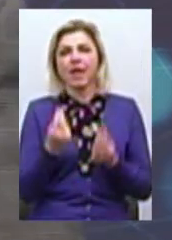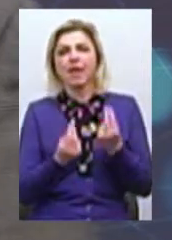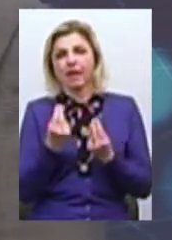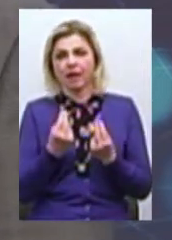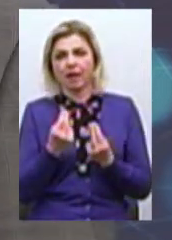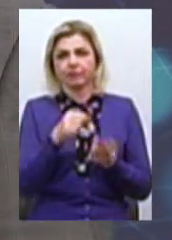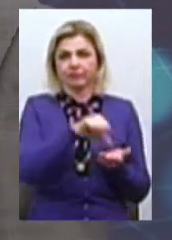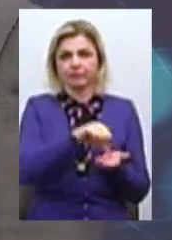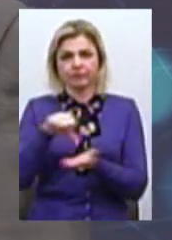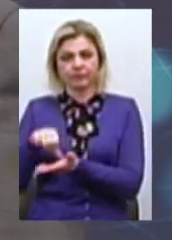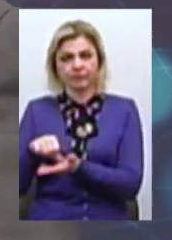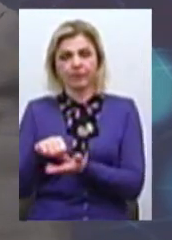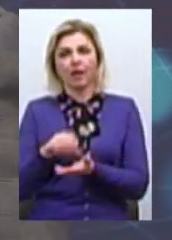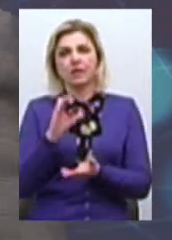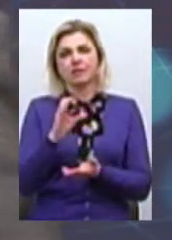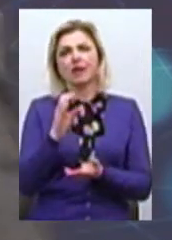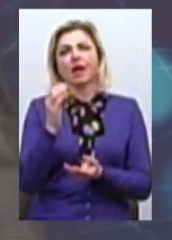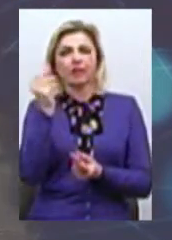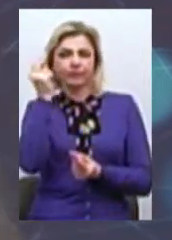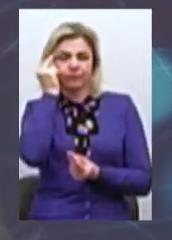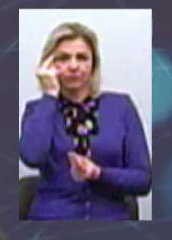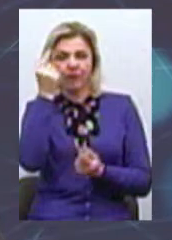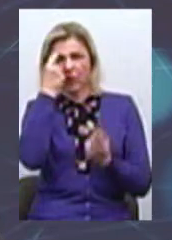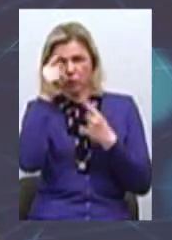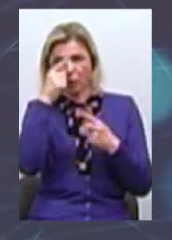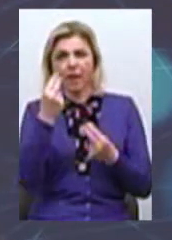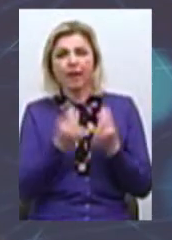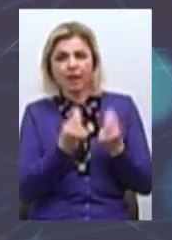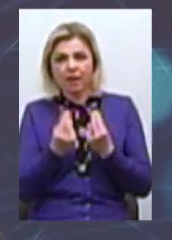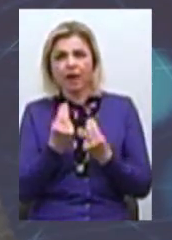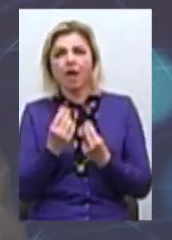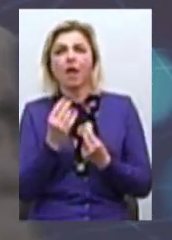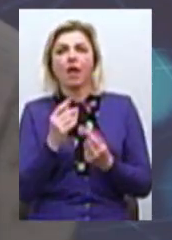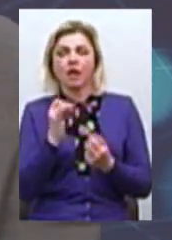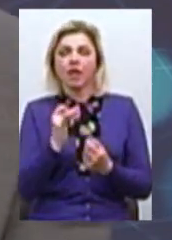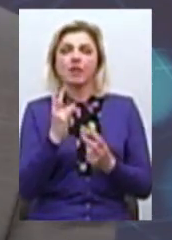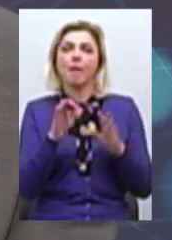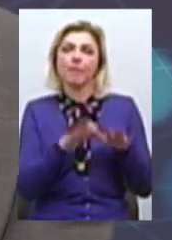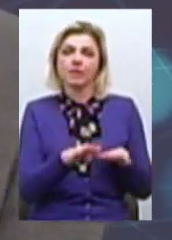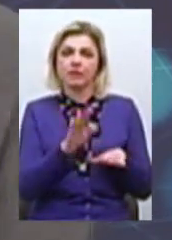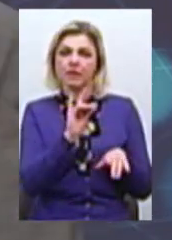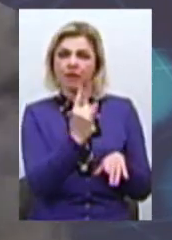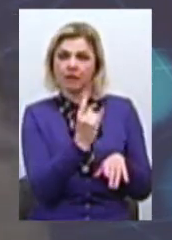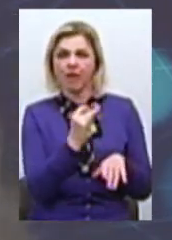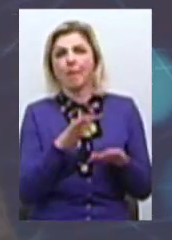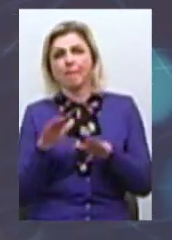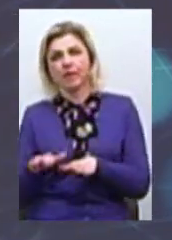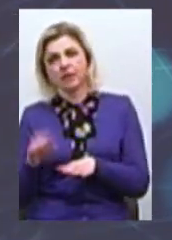таких змодульованих. Угу. Він стає і на місце дитини, і на місце наставника.